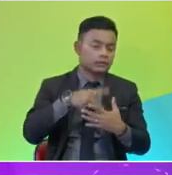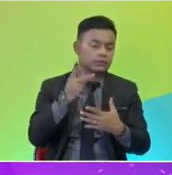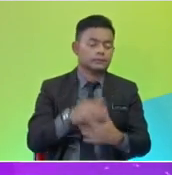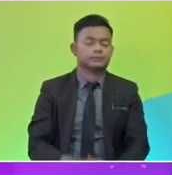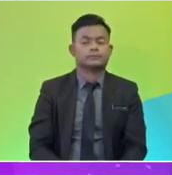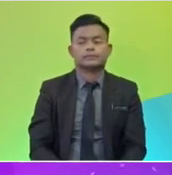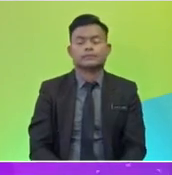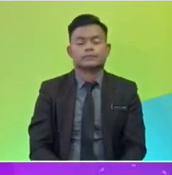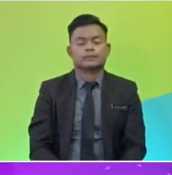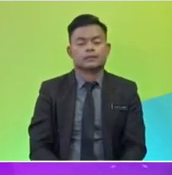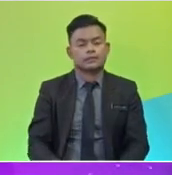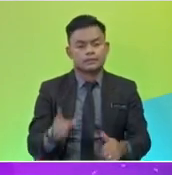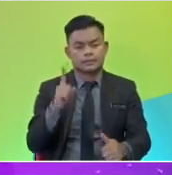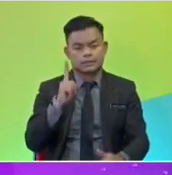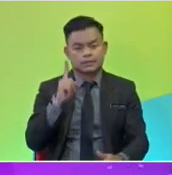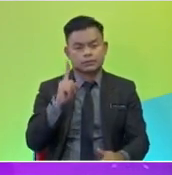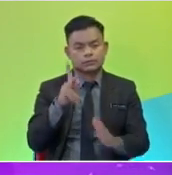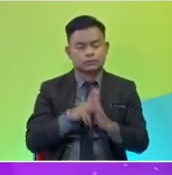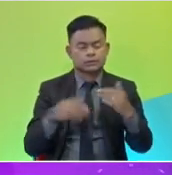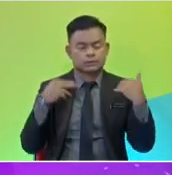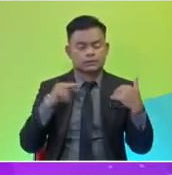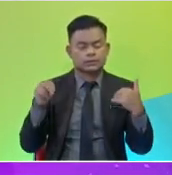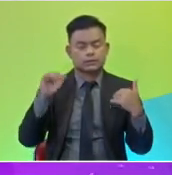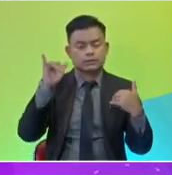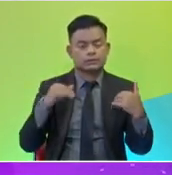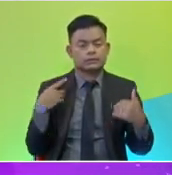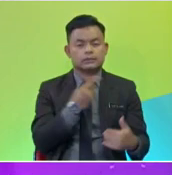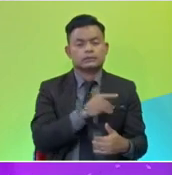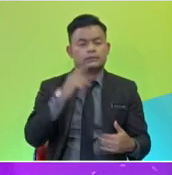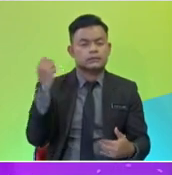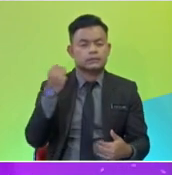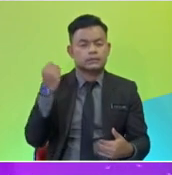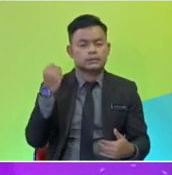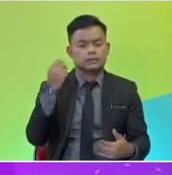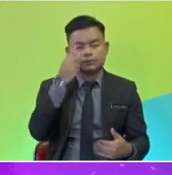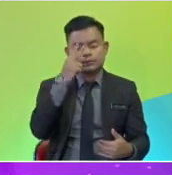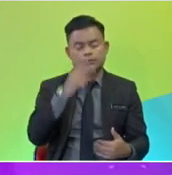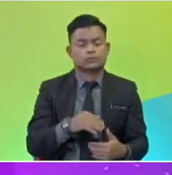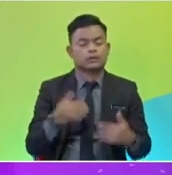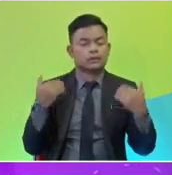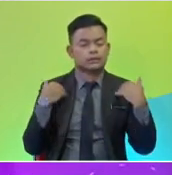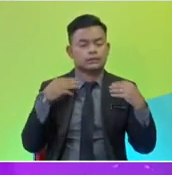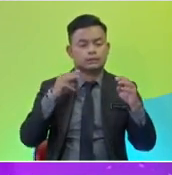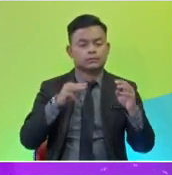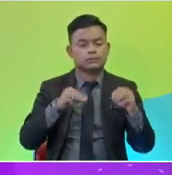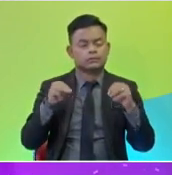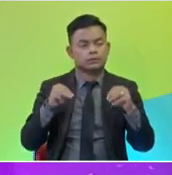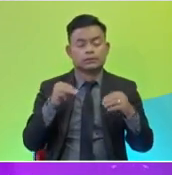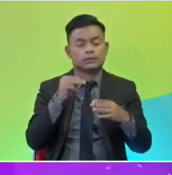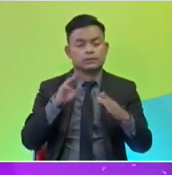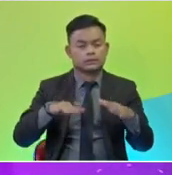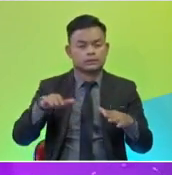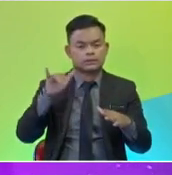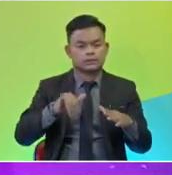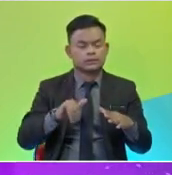Saya rasa salah satu keadaan yang kita sering kali melihatnya Apabila ada murid-murid bukan murid-muridlah kanak-kanak kan yang di Jengah Kepala dia daripada kereta